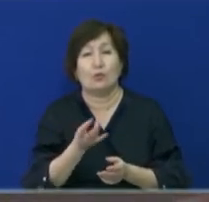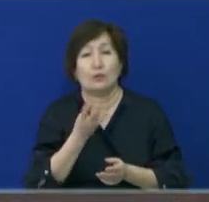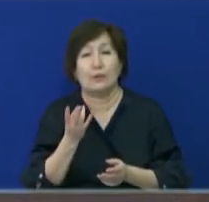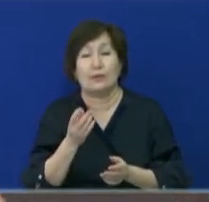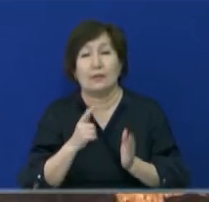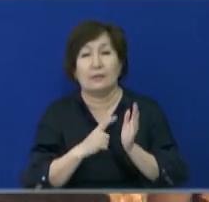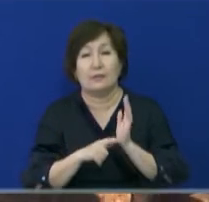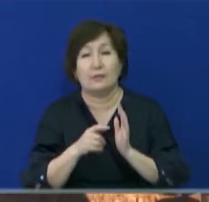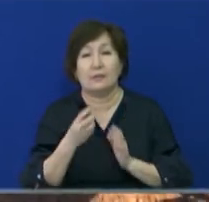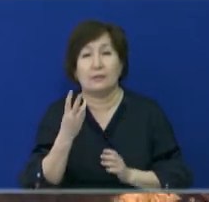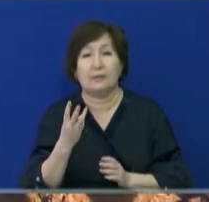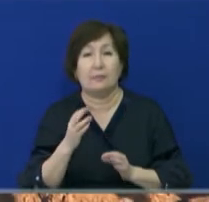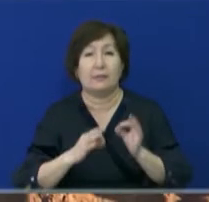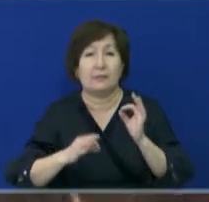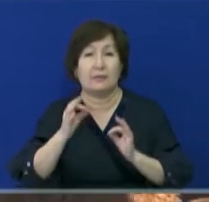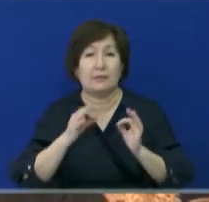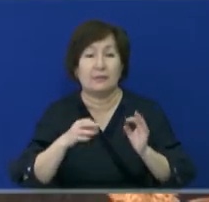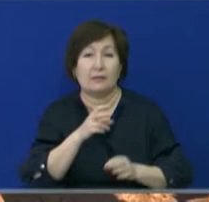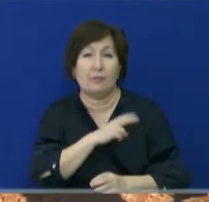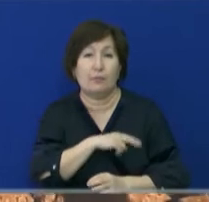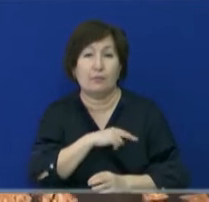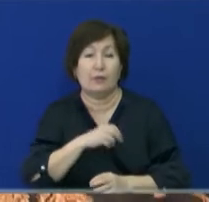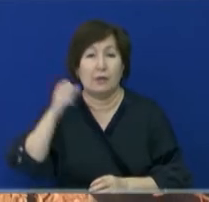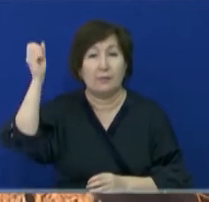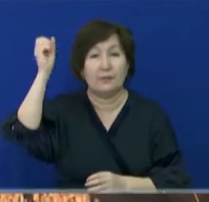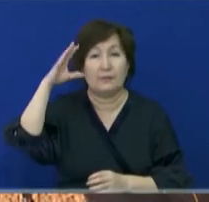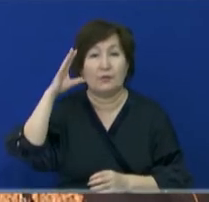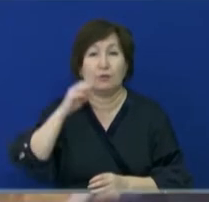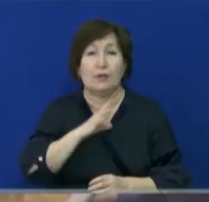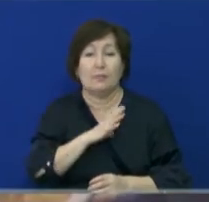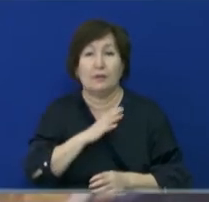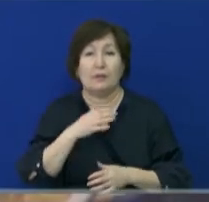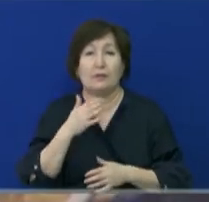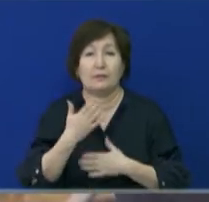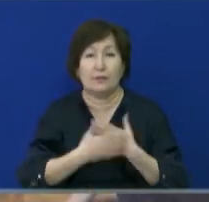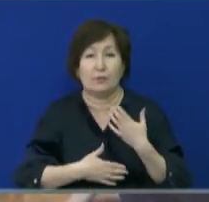құрайды. Жұмыстар жылдар бойы жарықтандырусыз тұрған энергетик шағын ауданында жүріп жатыр.